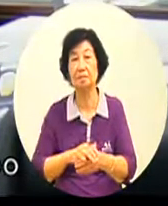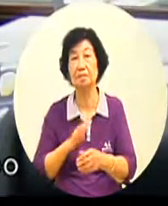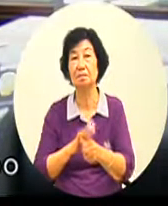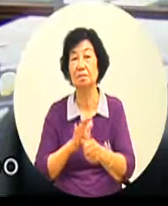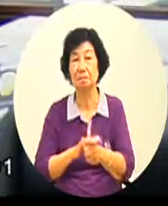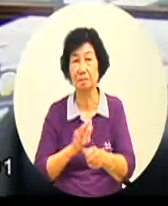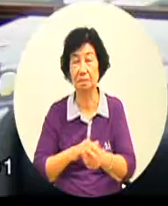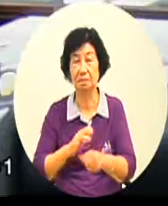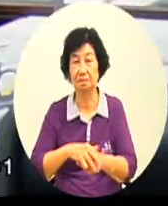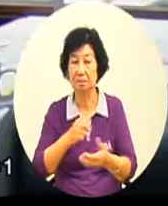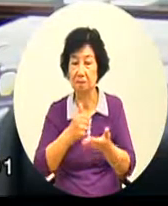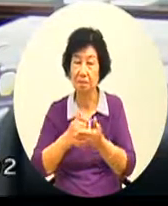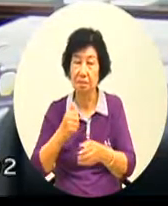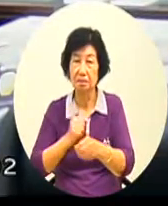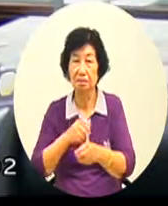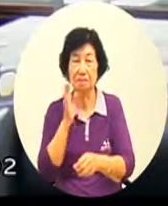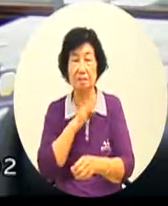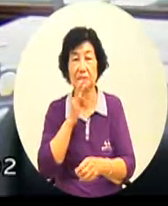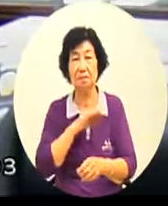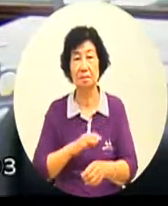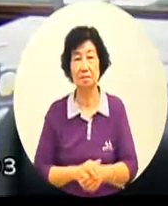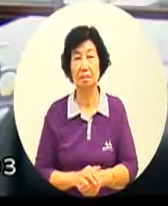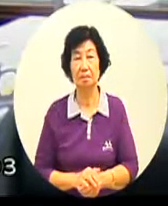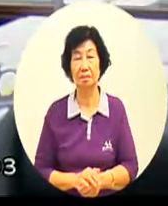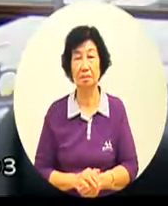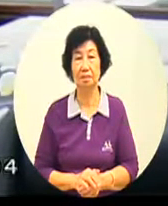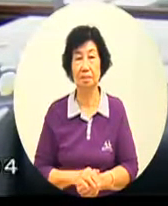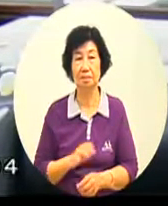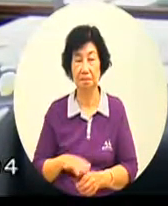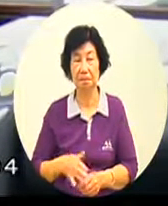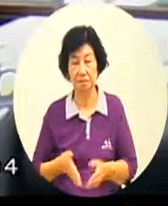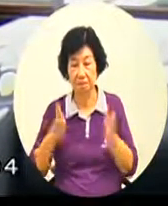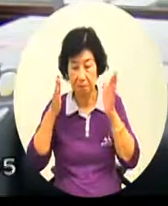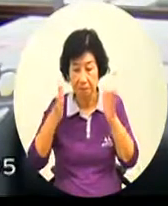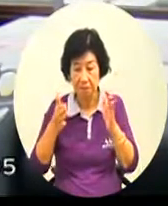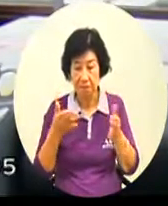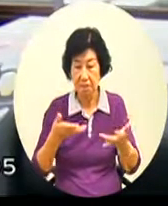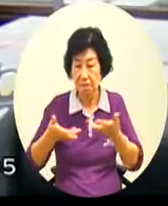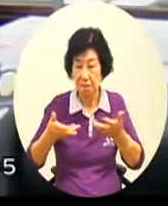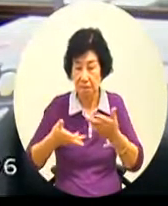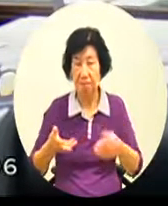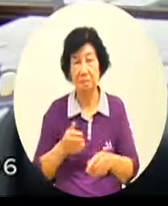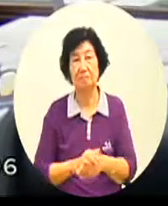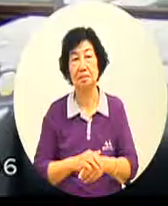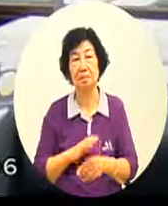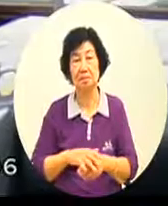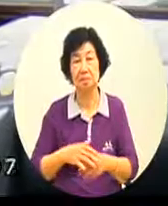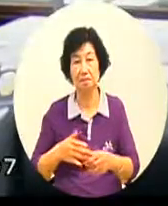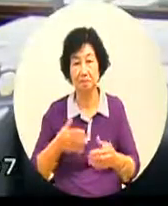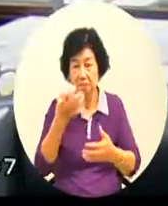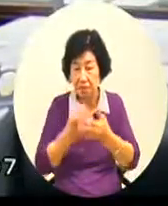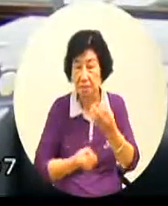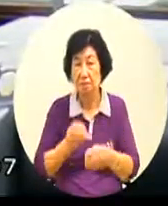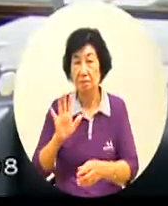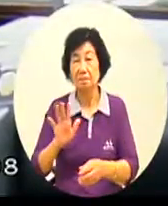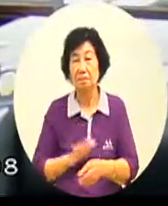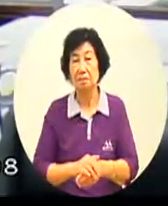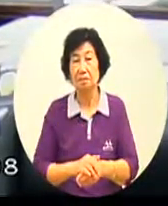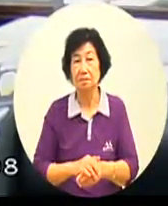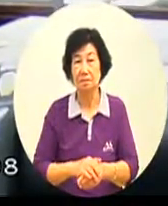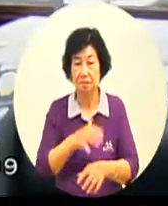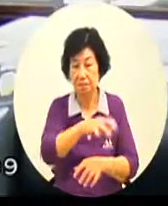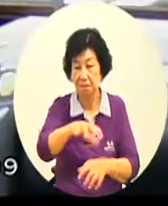责啊，不敢勇于面对事情，不改变事情才是问题所在啊！这么多的局处出问题了，还